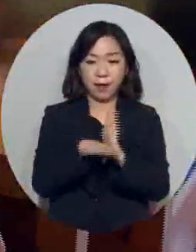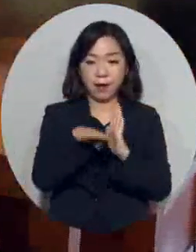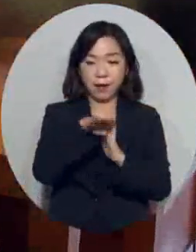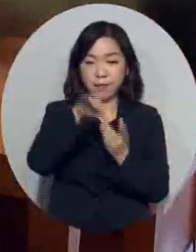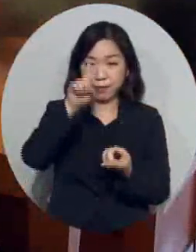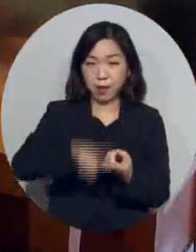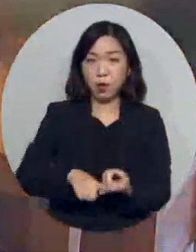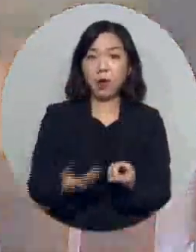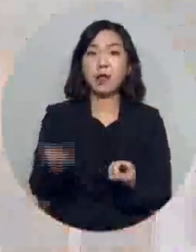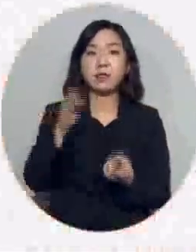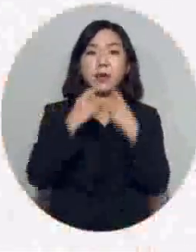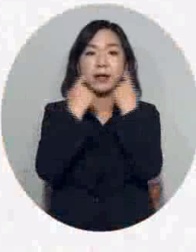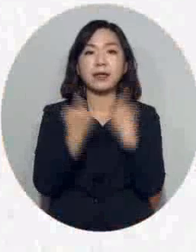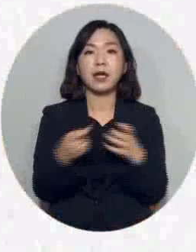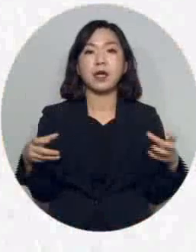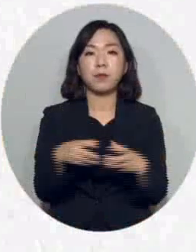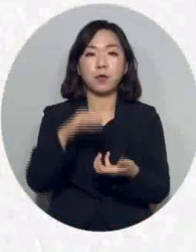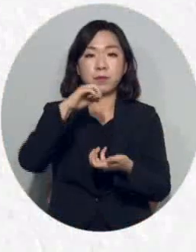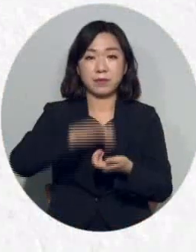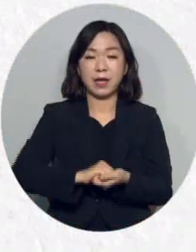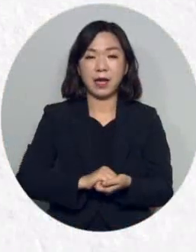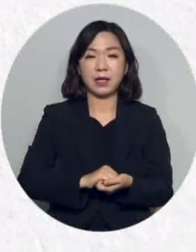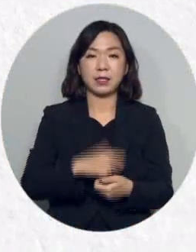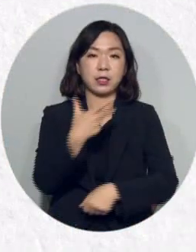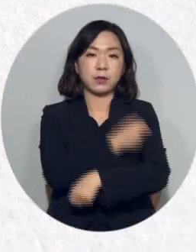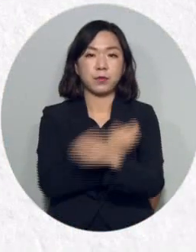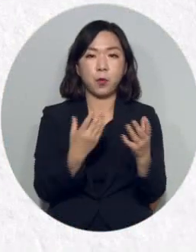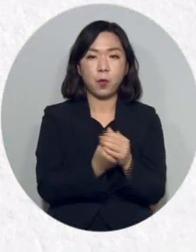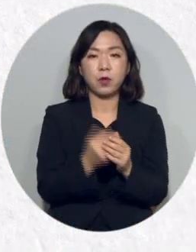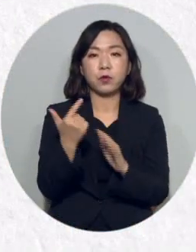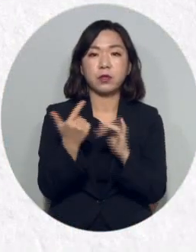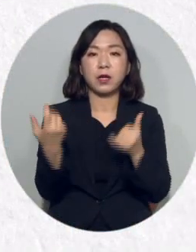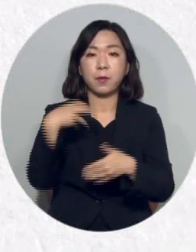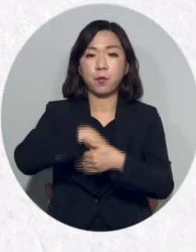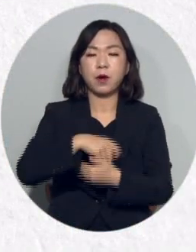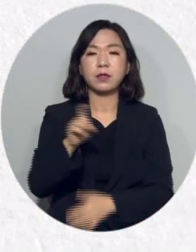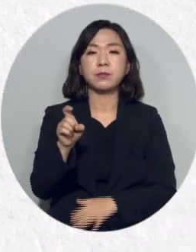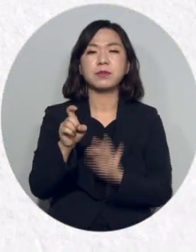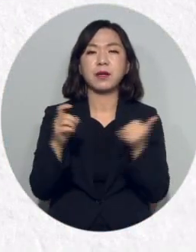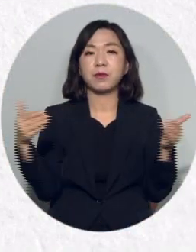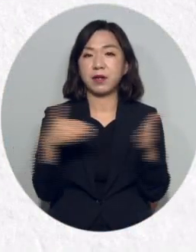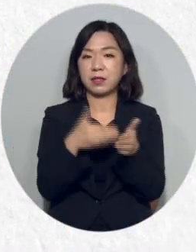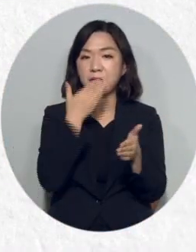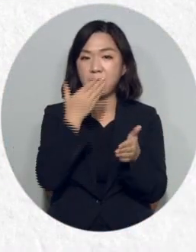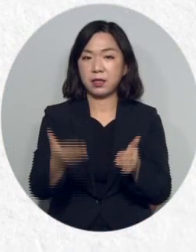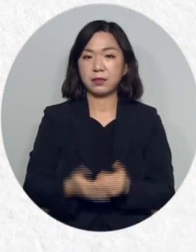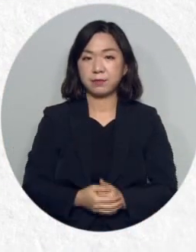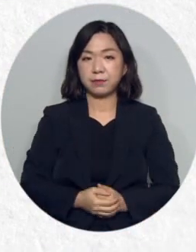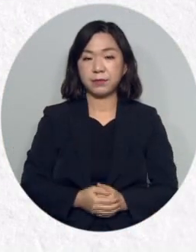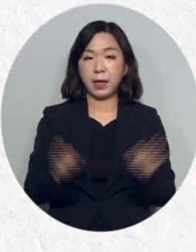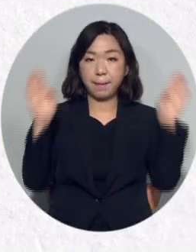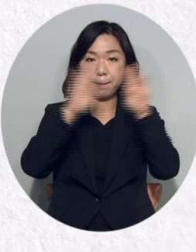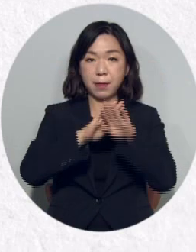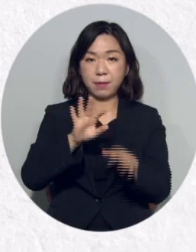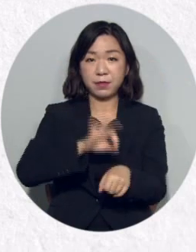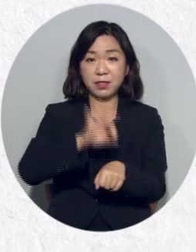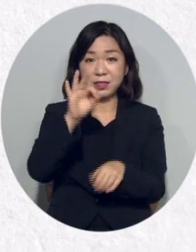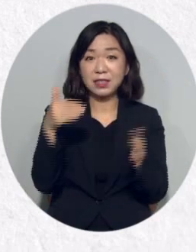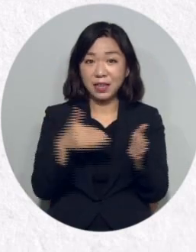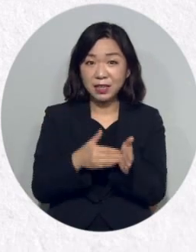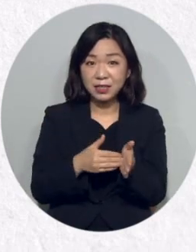18일부터 사적 모임인 언제 않은 숙종 원료 자 6명을 포함해 10명까지 가능해집니다 밤 10시까지 인